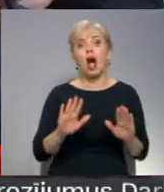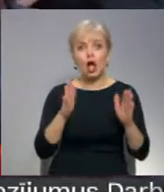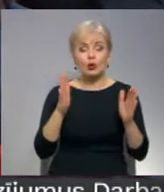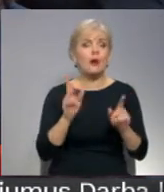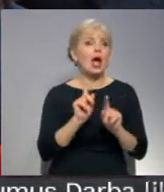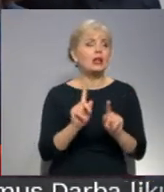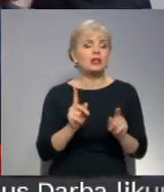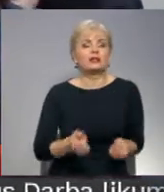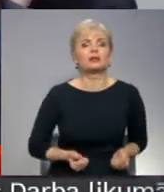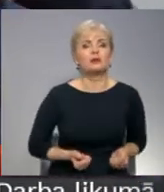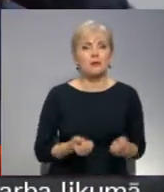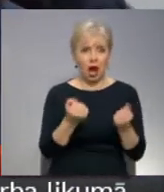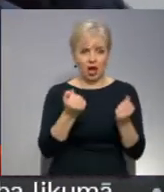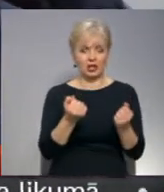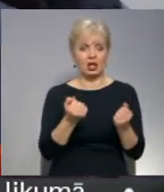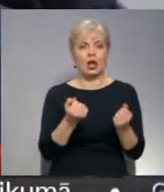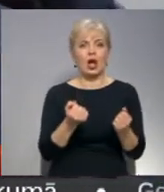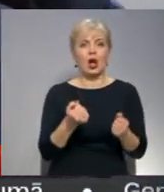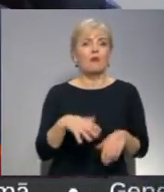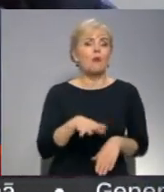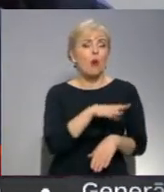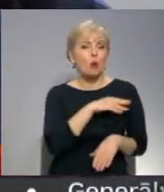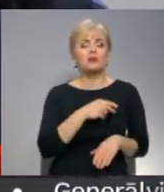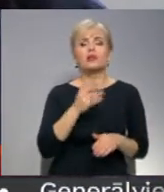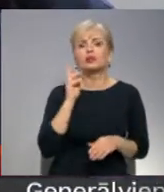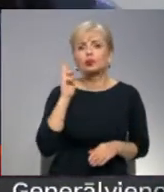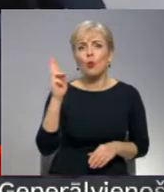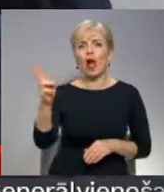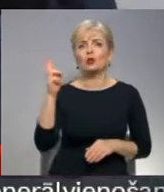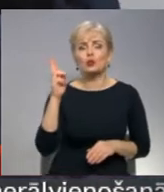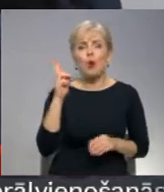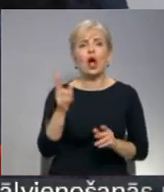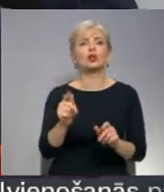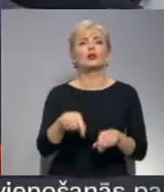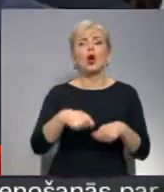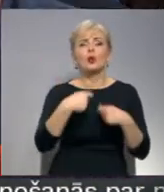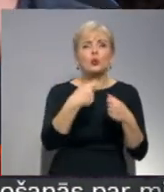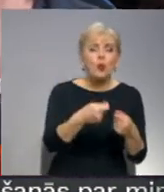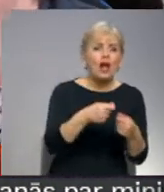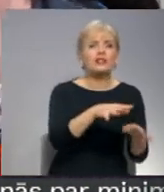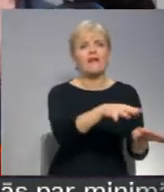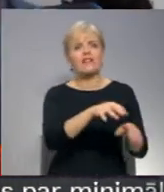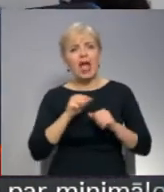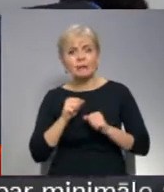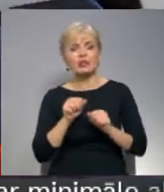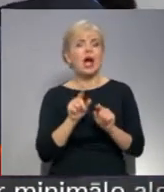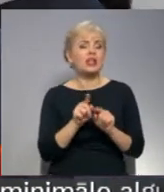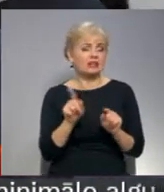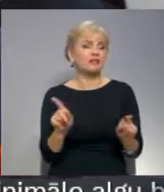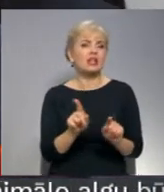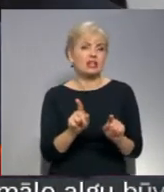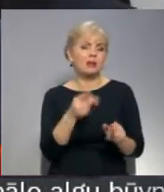ir tik smagi un mums tiek solīts un tiek dots un tiek ņemts, faktiski jau ir tā, kad